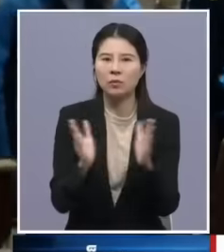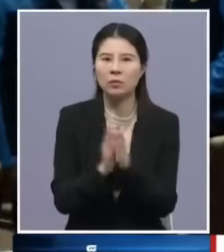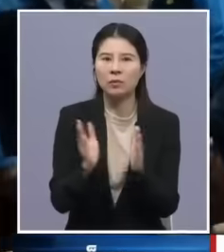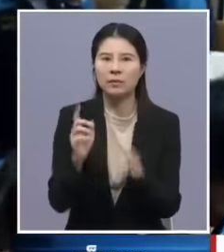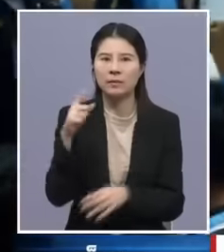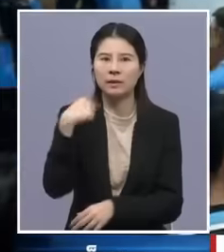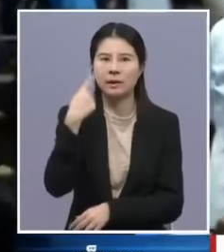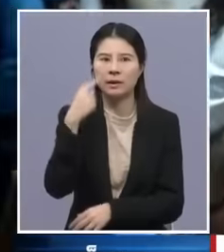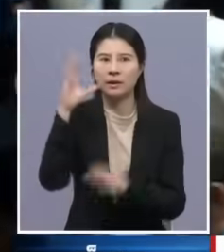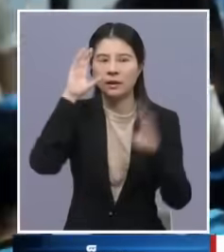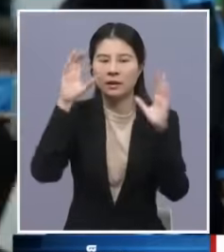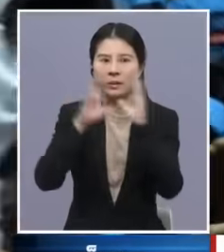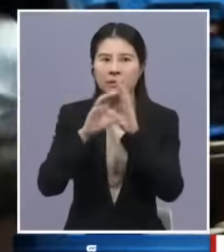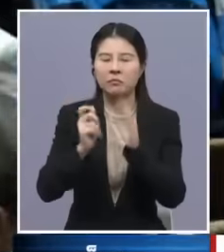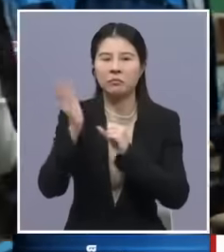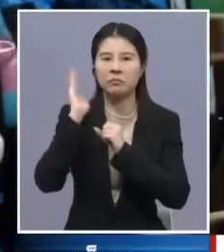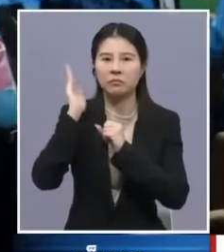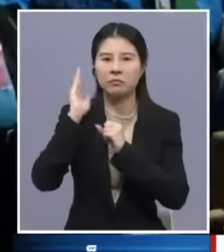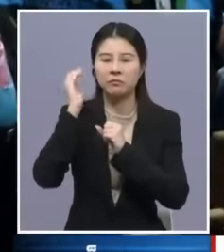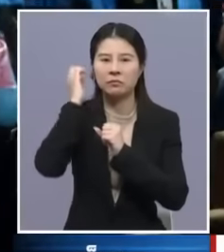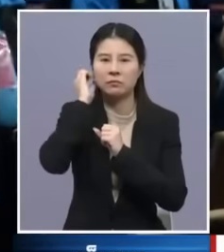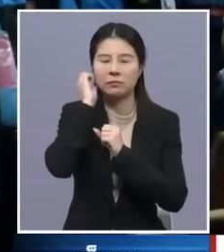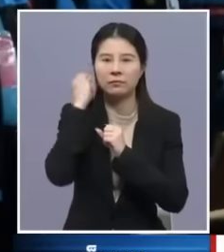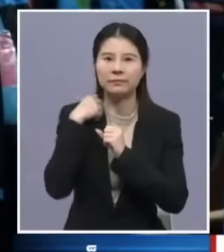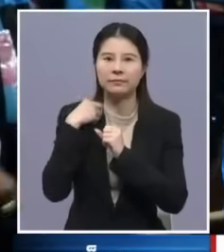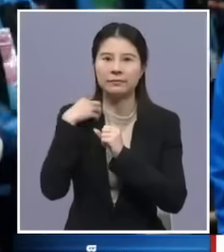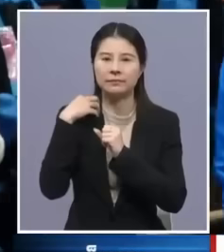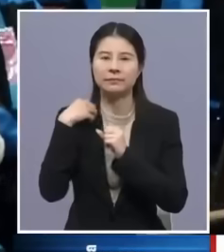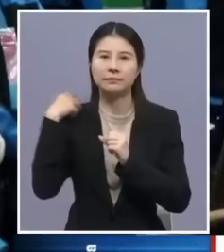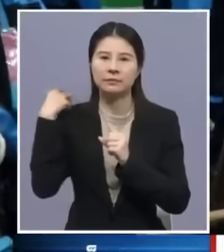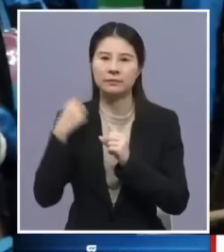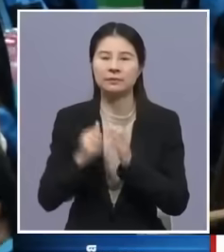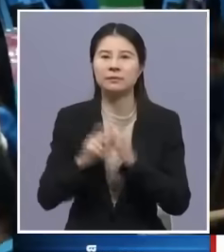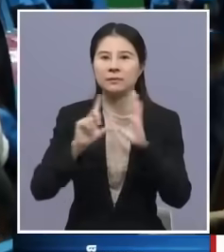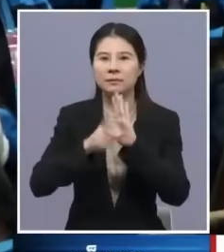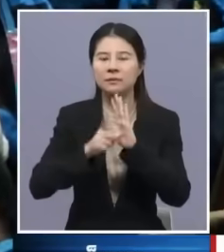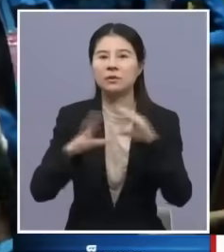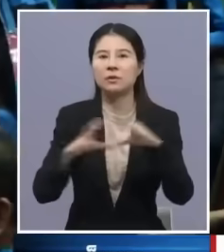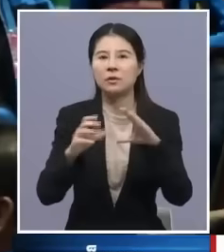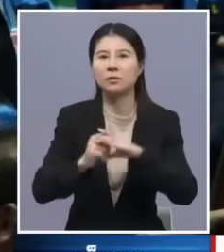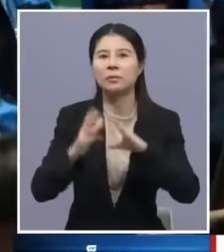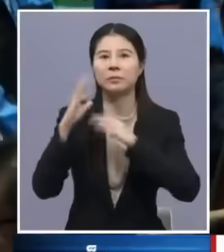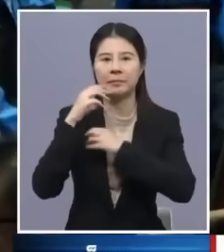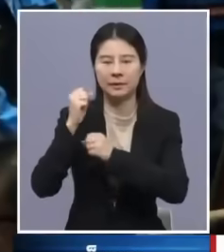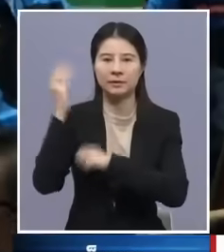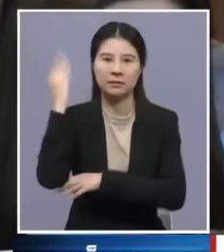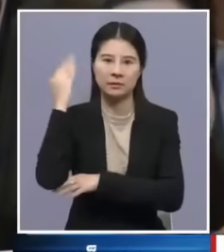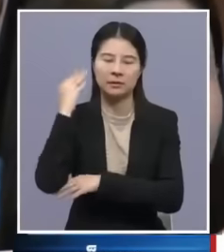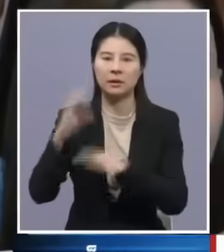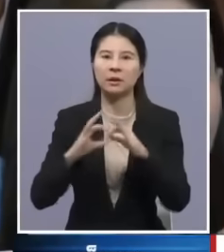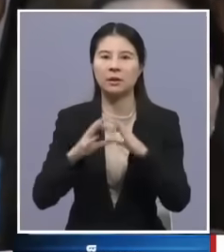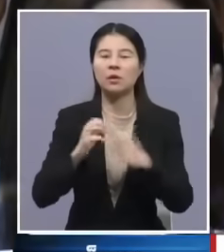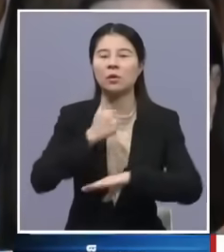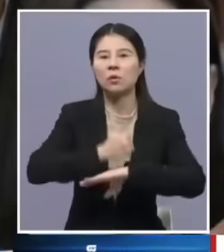ย้อนดูภาพการยืนแถลงข่าวของคุณเฉลิมชัยศรีอ่ อ นรักษาการเลขาพรรคประชาธิปัตย์ขณะนั้นในช่วงของการ